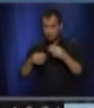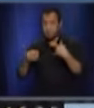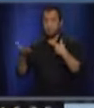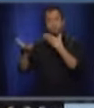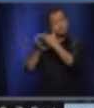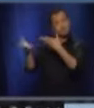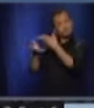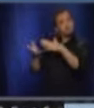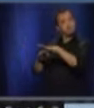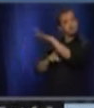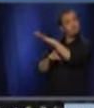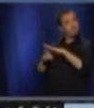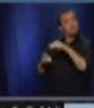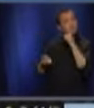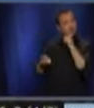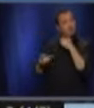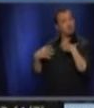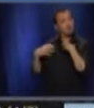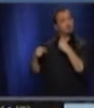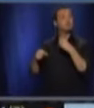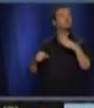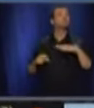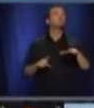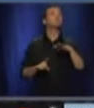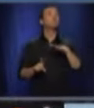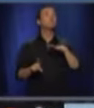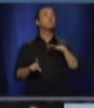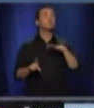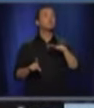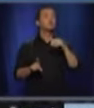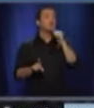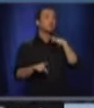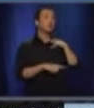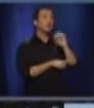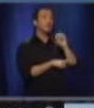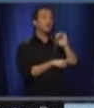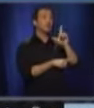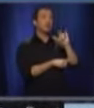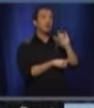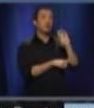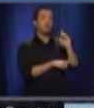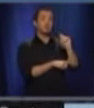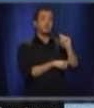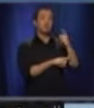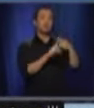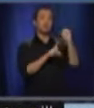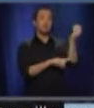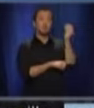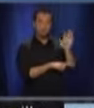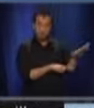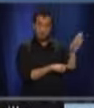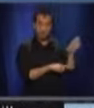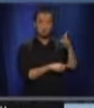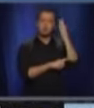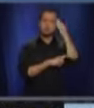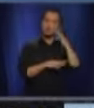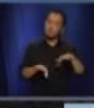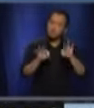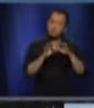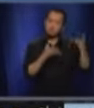de la Santé de l'Ontario, Mme Christine Elliott, pour comparer nos notes, parce que nous avons